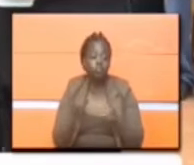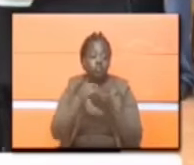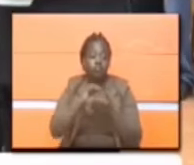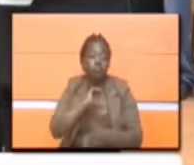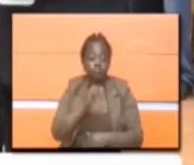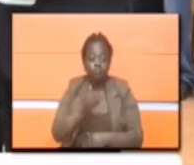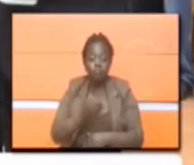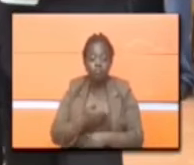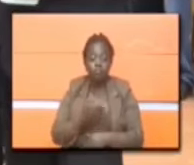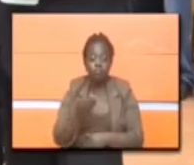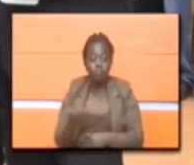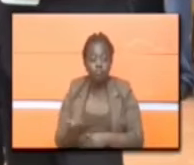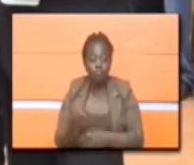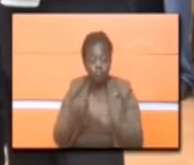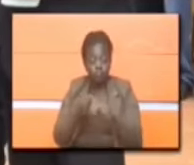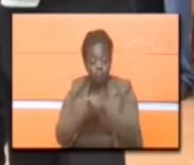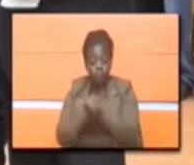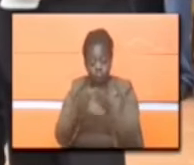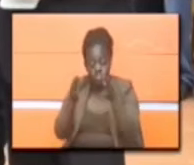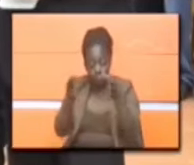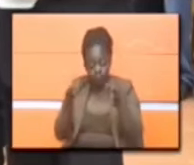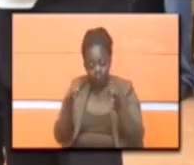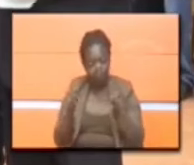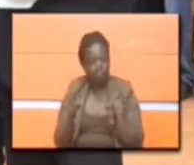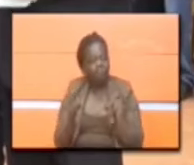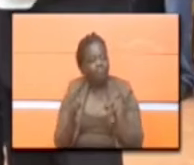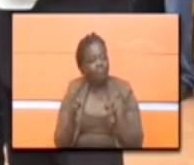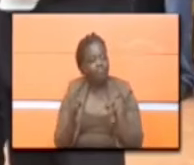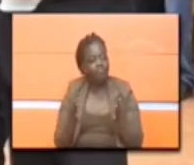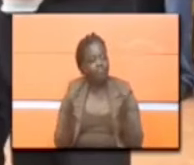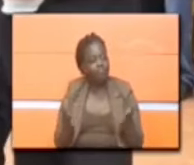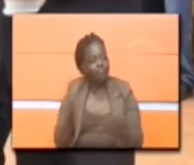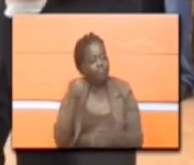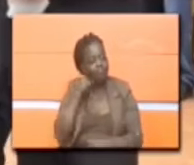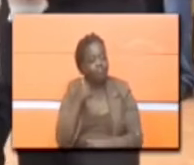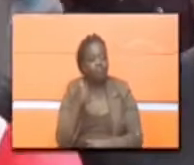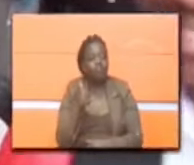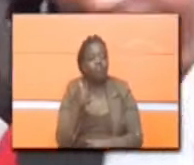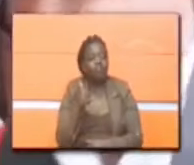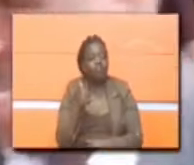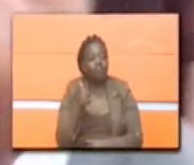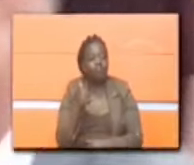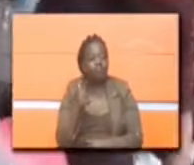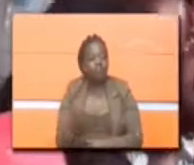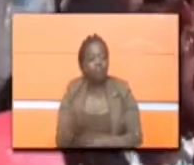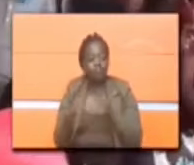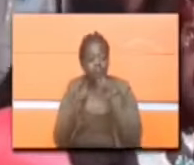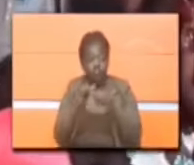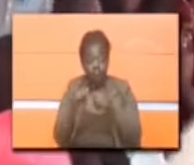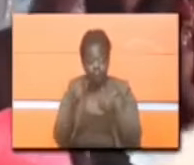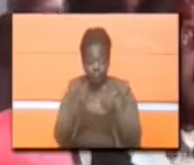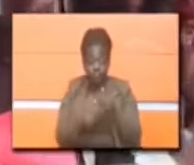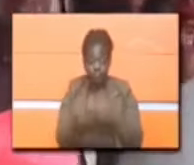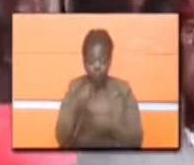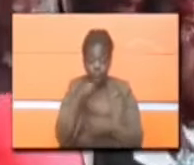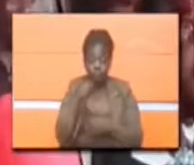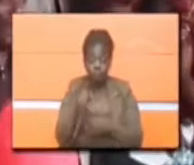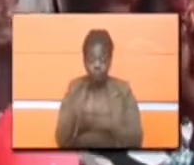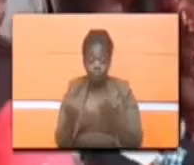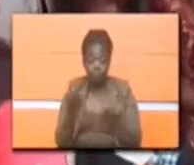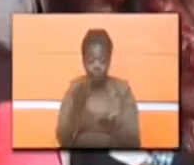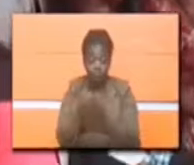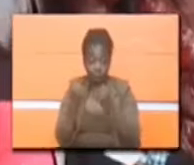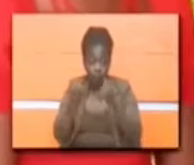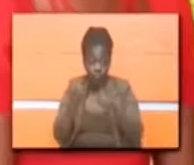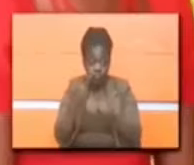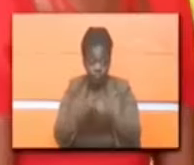n'atuyamba atusupportinze financially atukubidde n'amasimu. Ayogedde ku ebyo kitaabwe bye yasaba